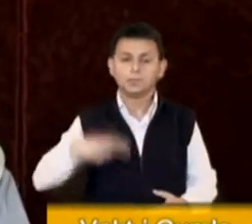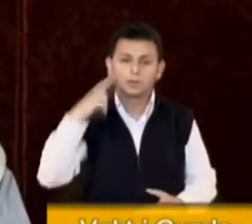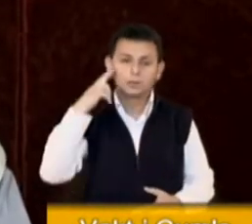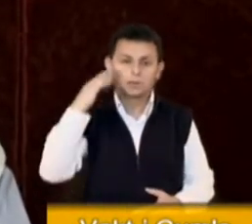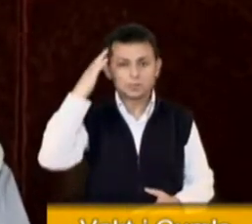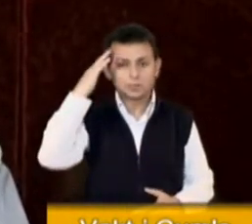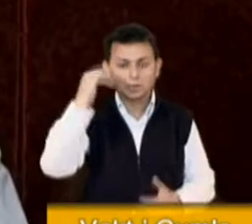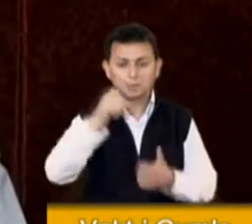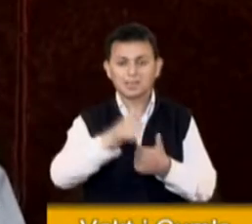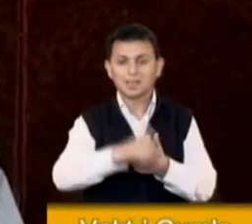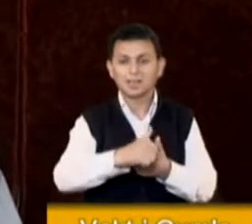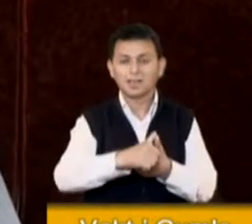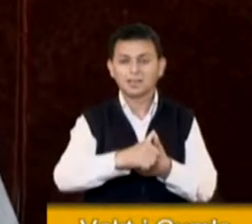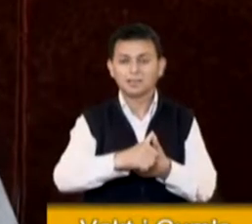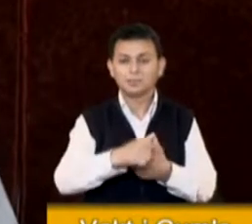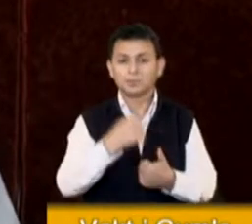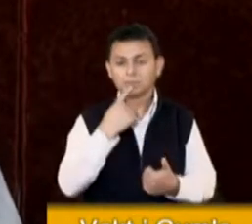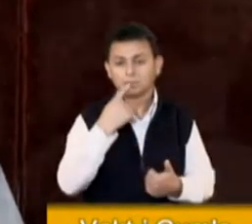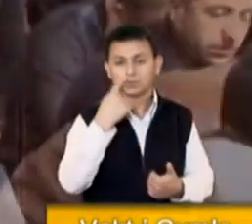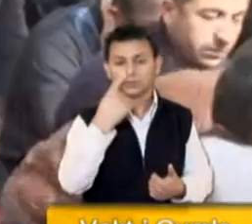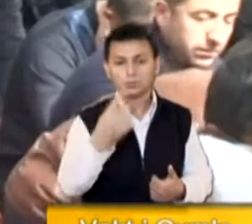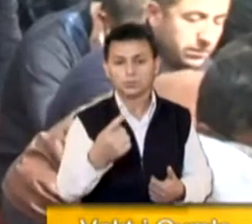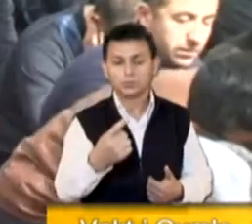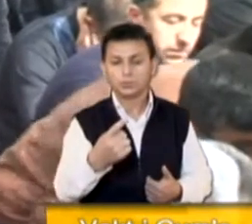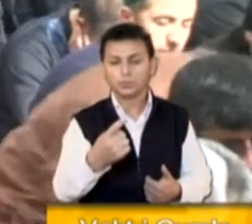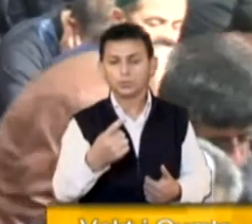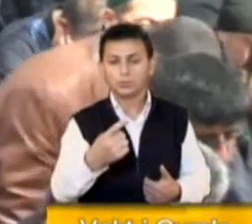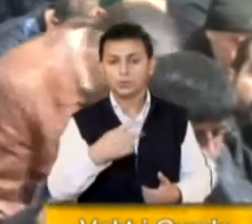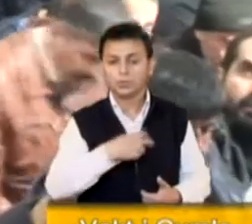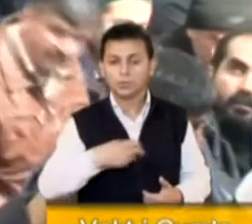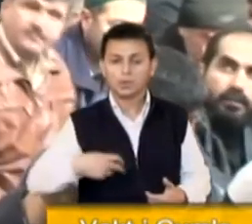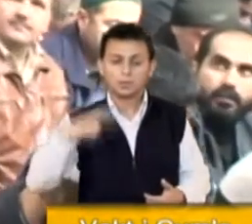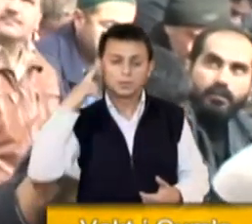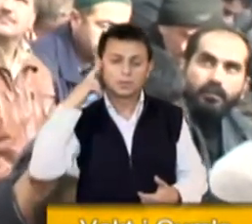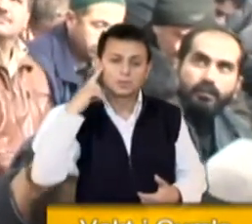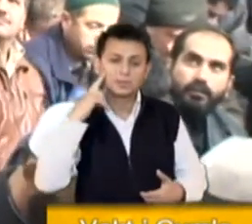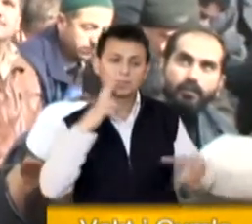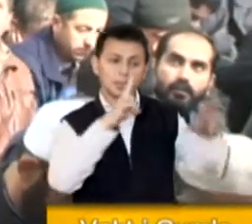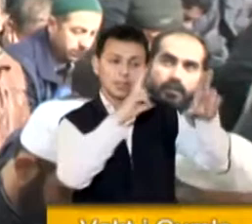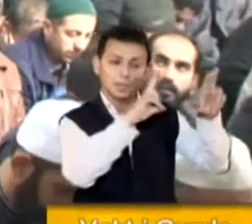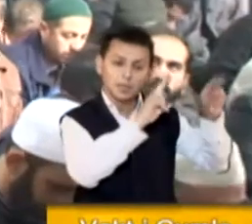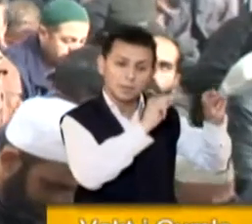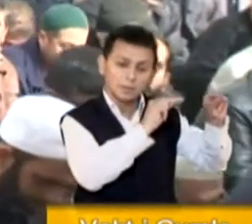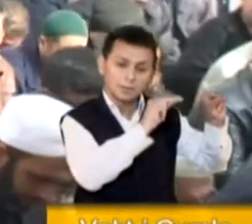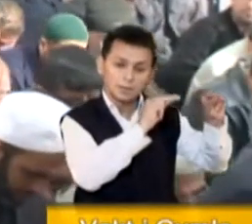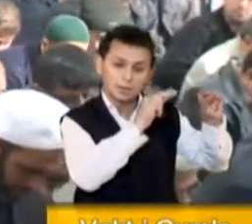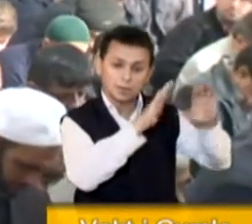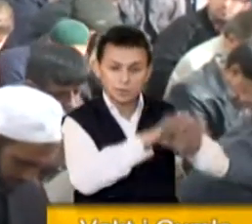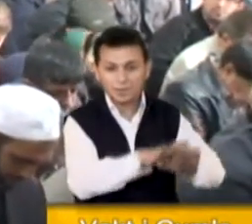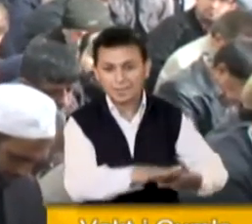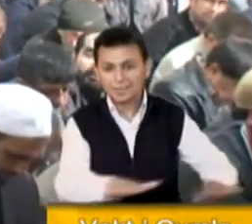anha öyle diyor. Efendimiz aleyhissalatu vesselam yatağa vardığı zaman Felak, Nas surelerini